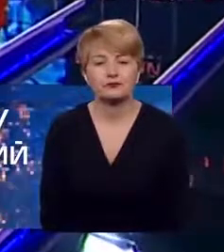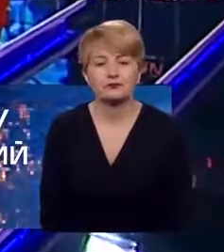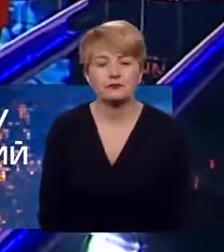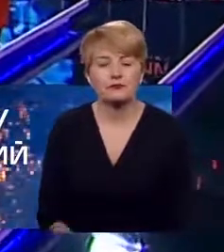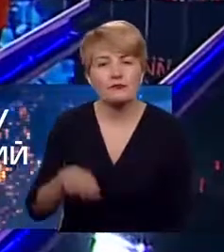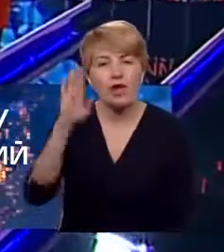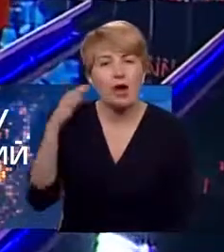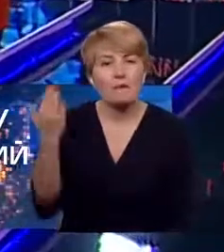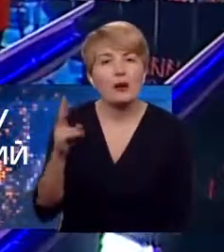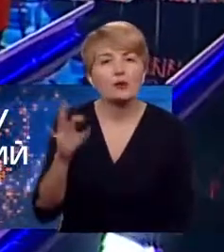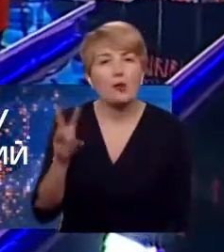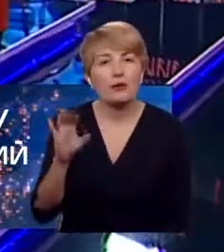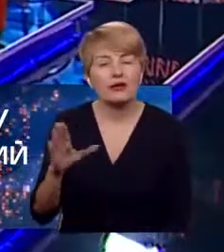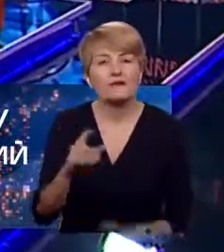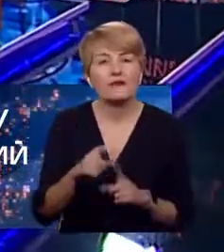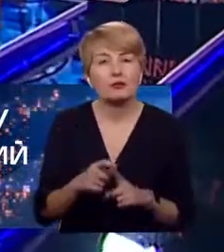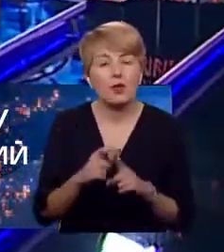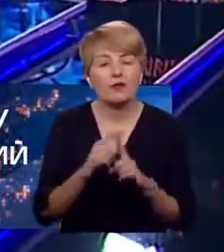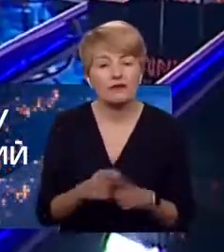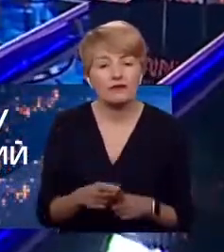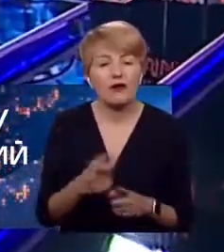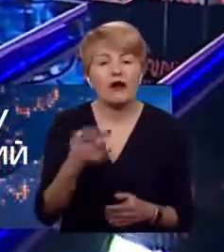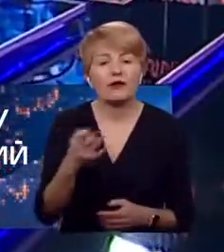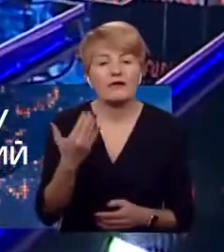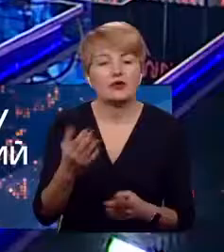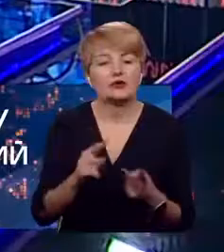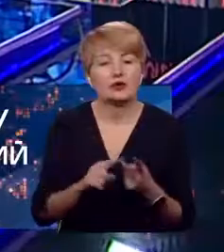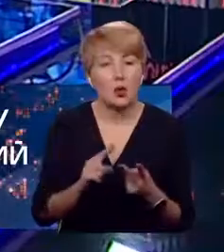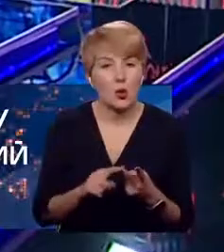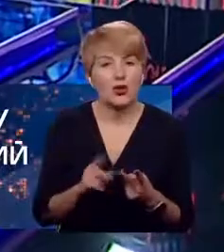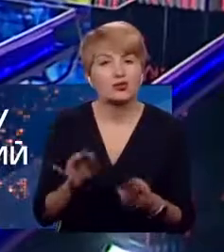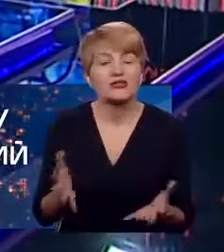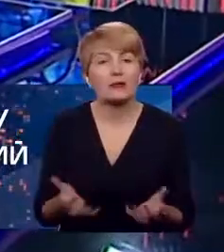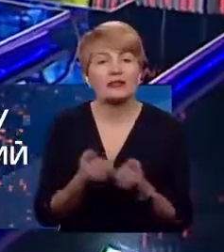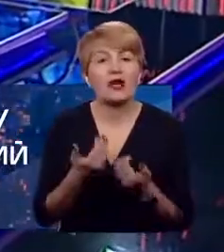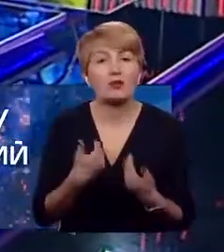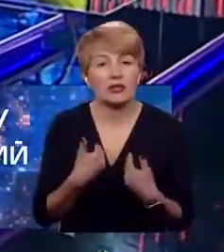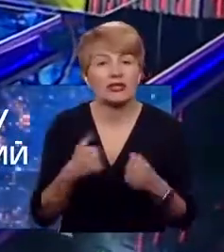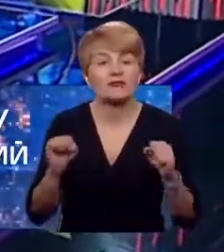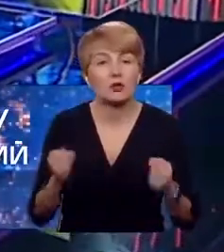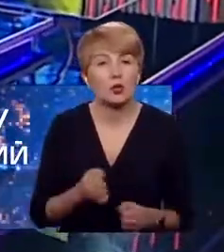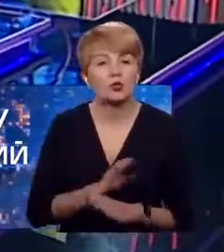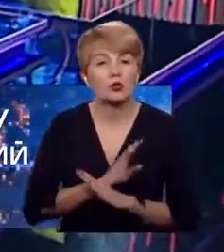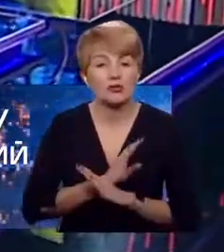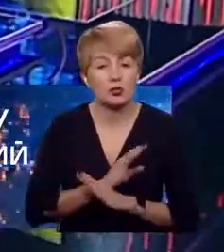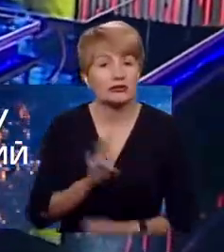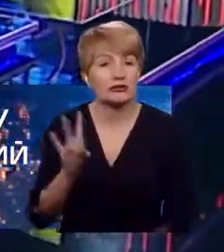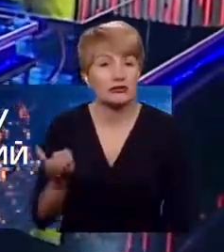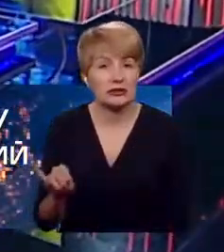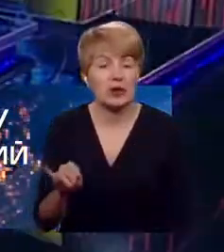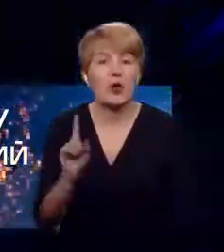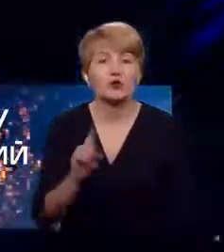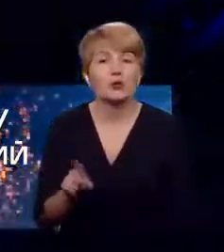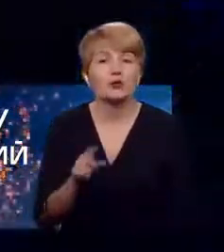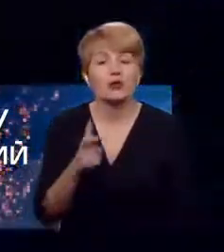Коболєв відповів нам на ваше друге запитання, чи спасла вона нас від холодної смерті? Ні, тому що